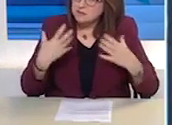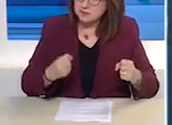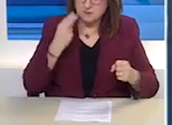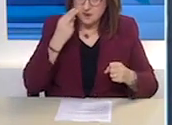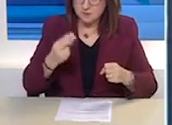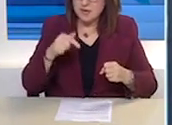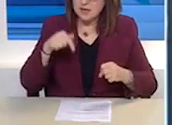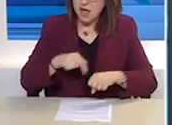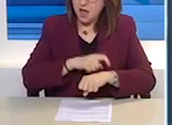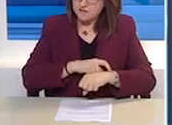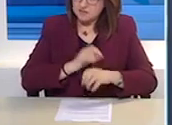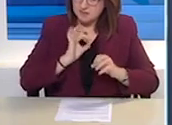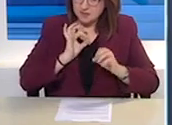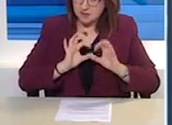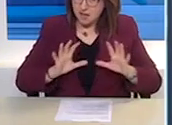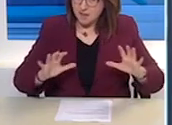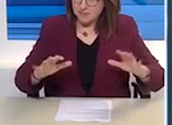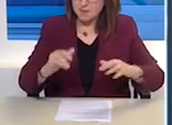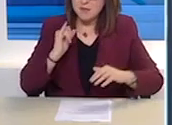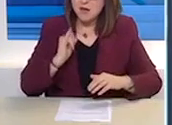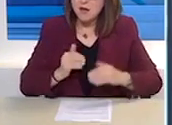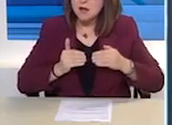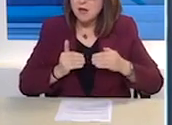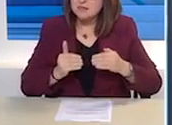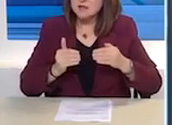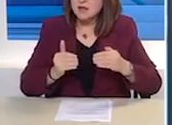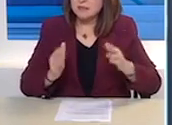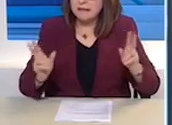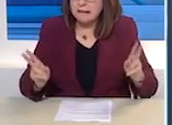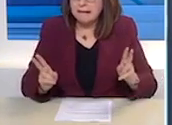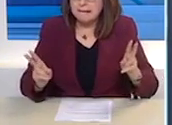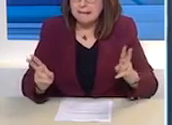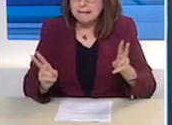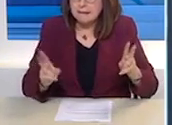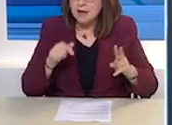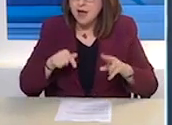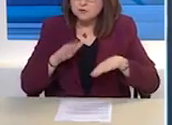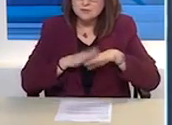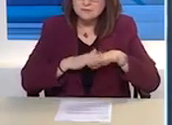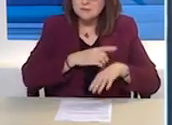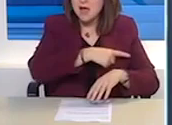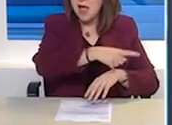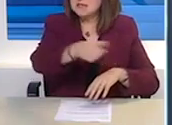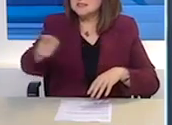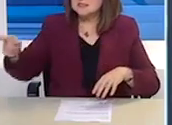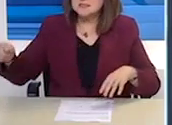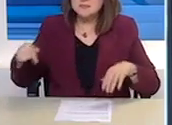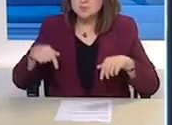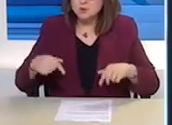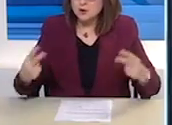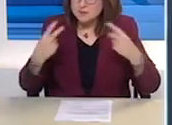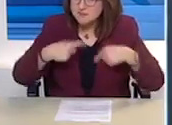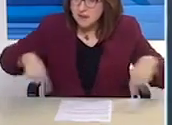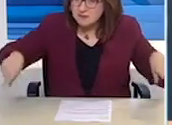ρυθμούς βραδείας αύξησης, χάρη σε όλους εσάς που μας ακούτε απόψε, θα τους δίνουμε χώρο να κάνουν ακόμη καλύτερα τη δουλειά τους. Σας ευχαριστώ.